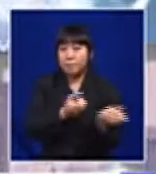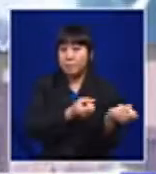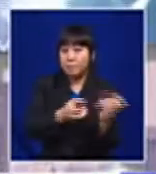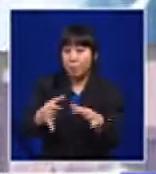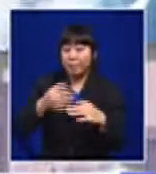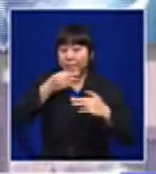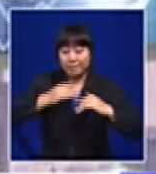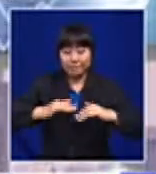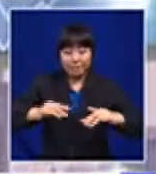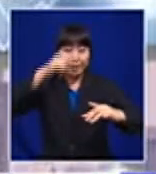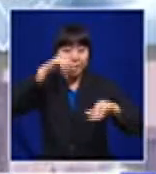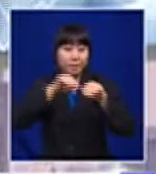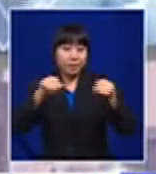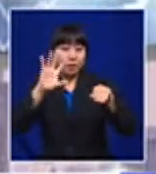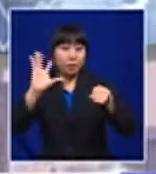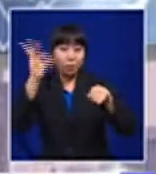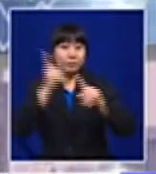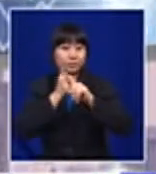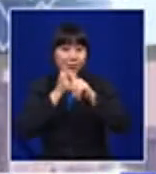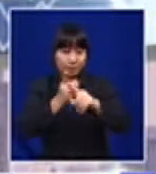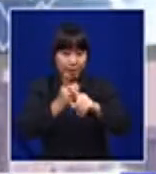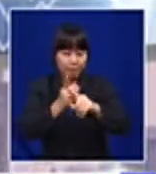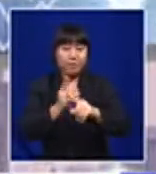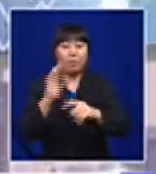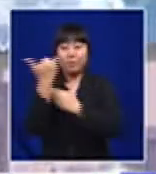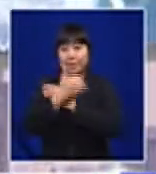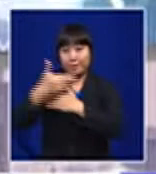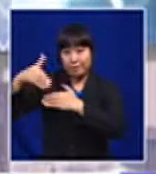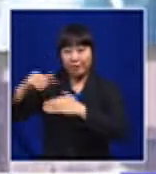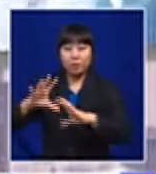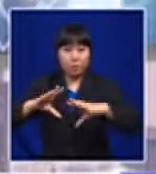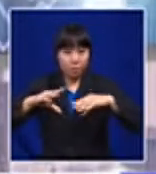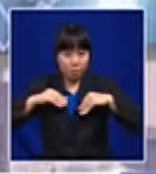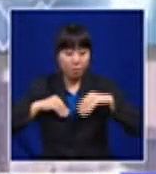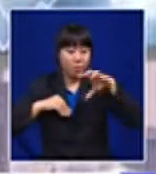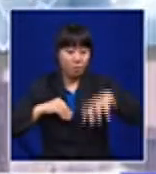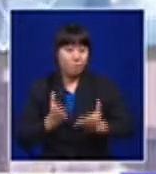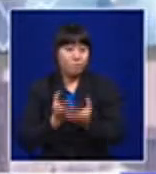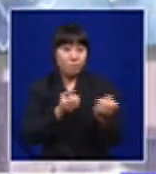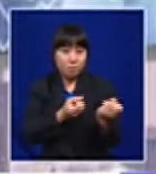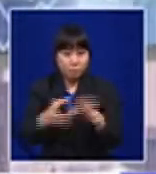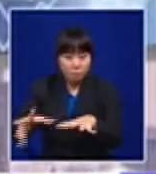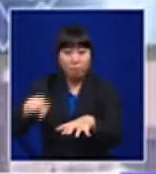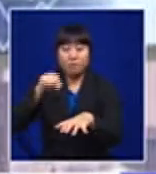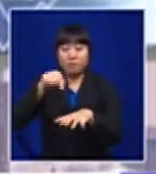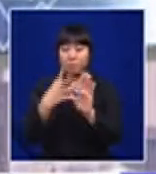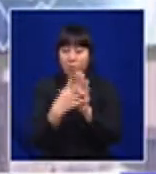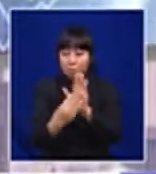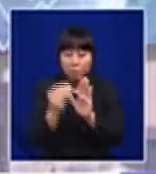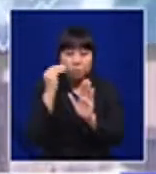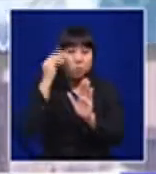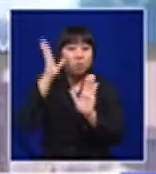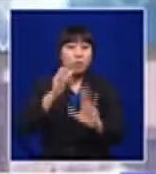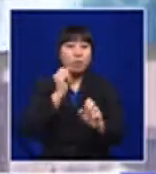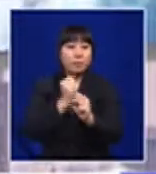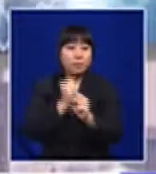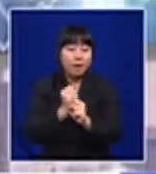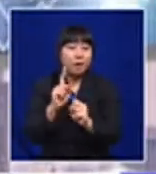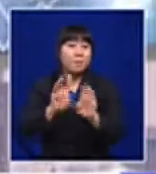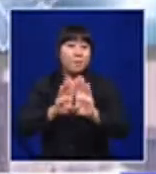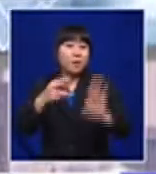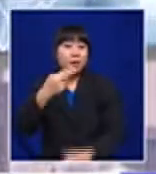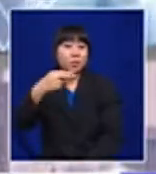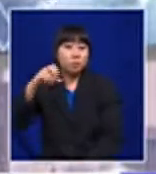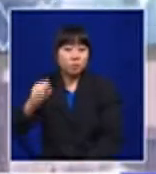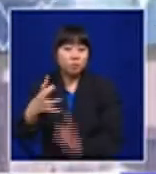นั้นเป็นไปตามมาตรฐานสากลเป็นที่ยอมรับของนานาชาติกรมประมงก็ได้เร่งให้ความรู้ผู้ปฏิบัติการด้วยการเปิดหลักสูต